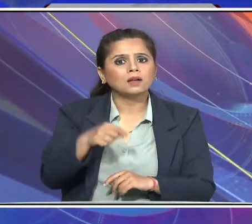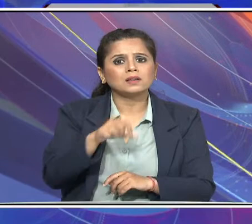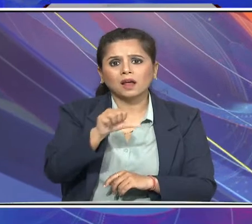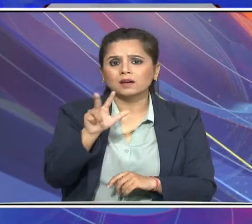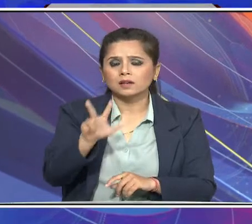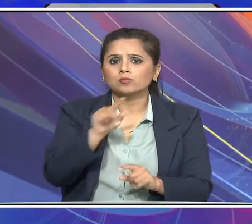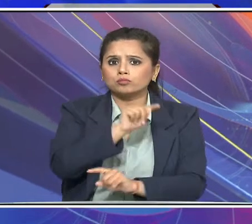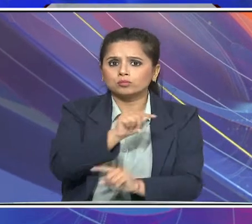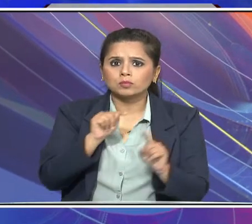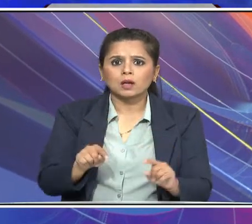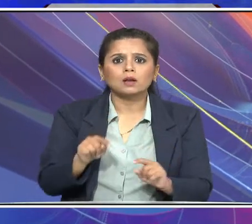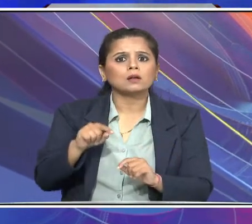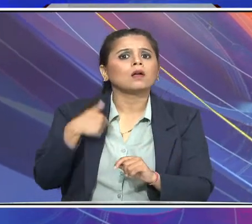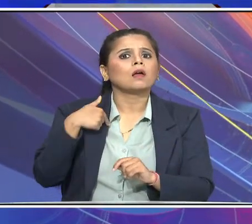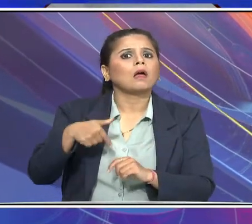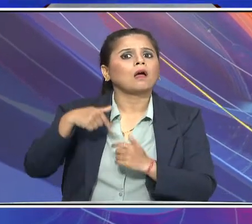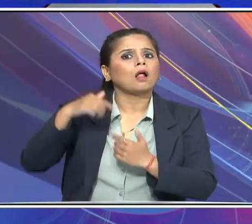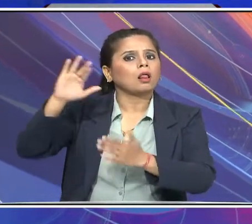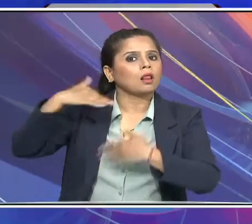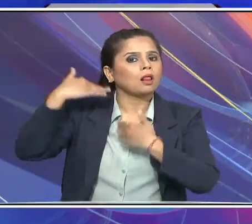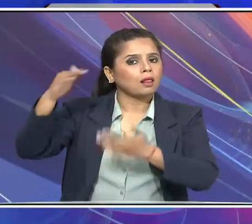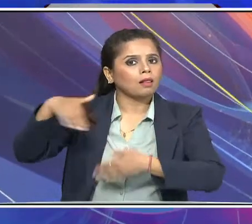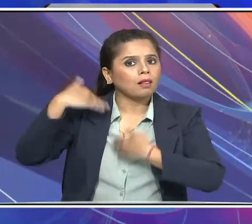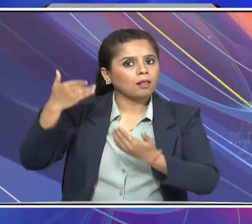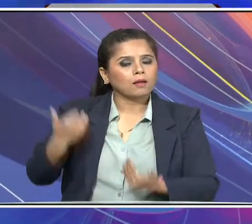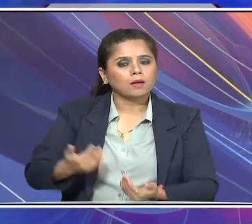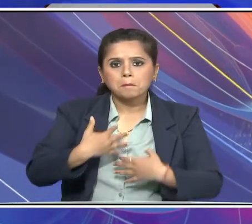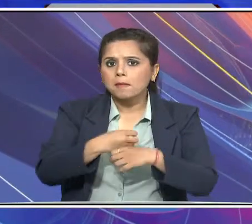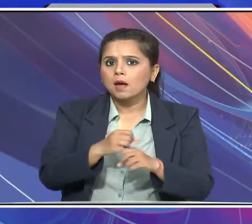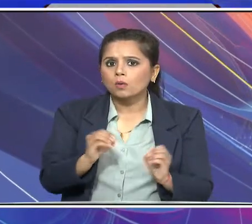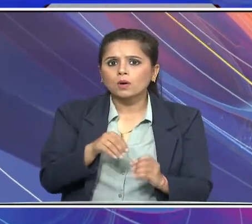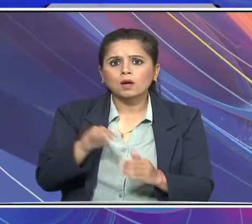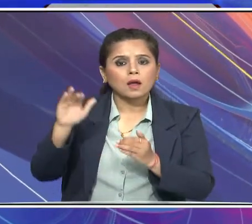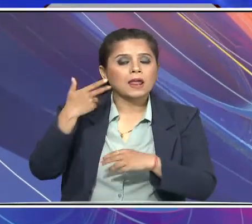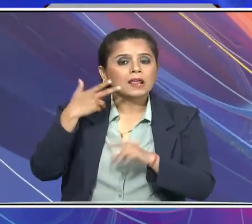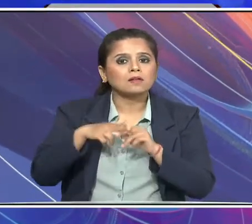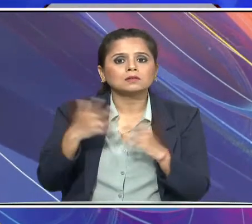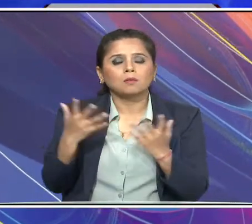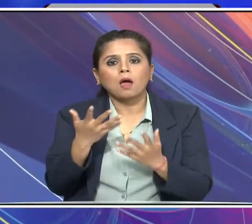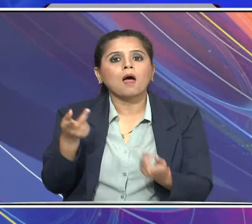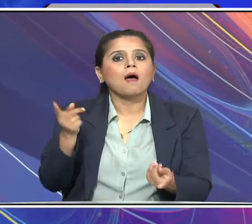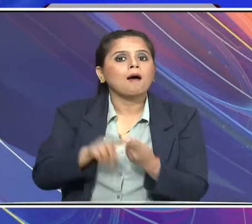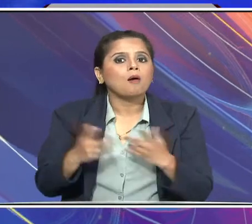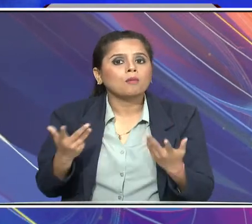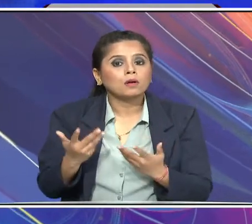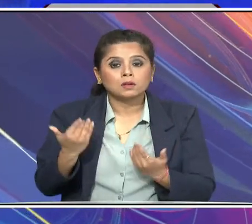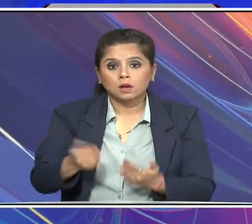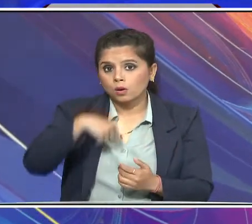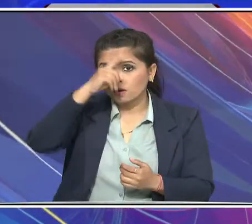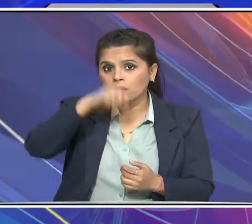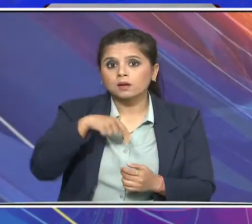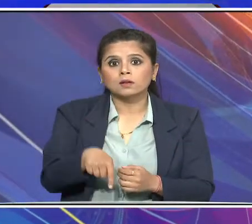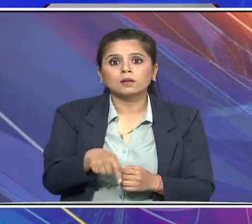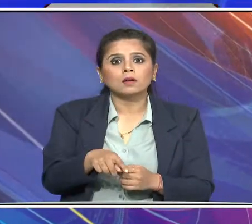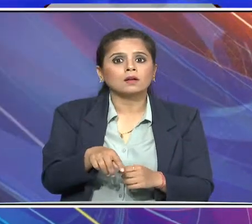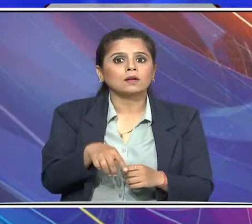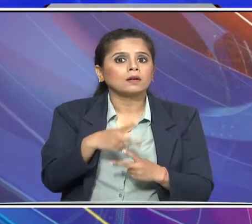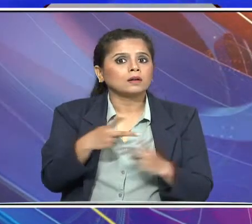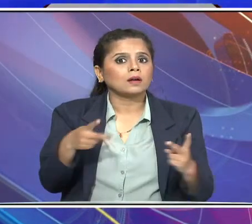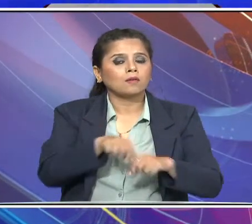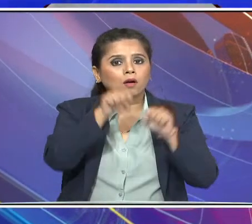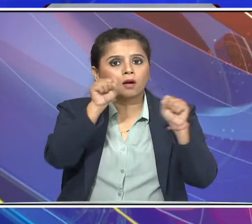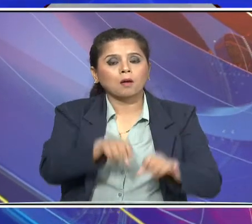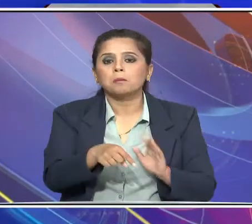एवं इंपोर्ट पर डिपेंडेंट थे और यह इंपोर्ट पर कभी कोई गड़बड़ हुई तो देश के फार्मूले से इंडस्ट्रीज पर नेगेटिव